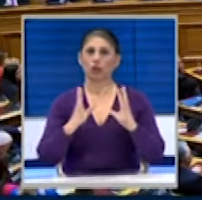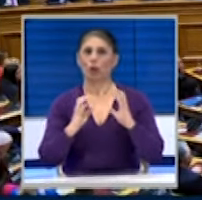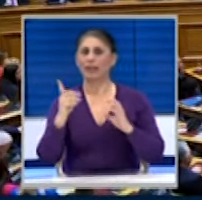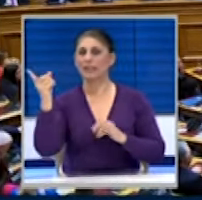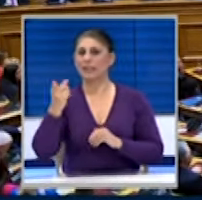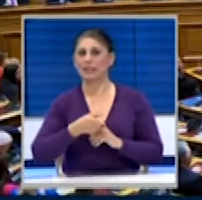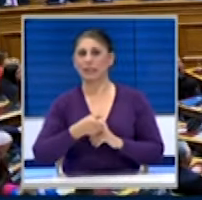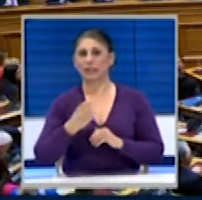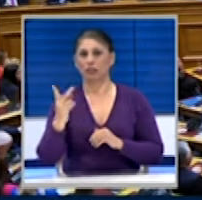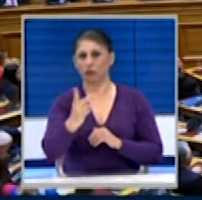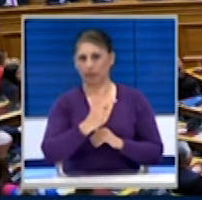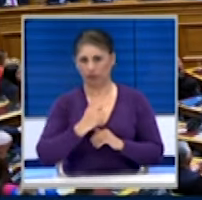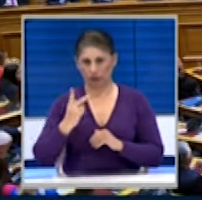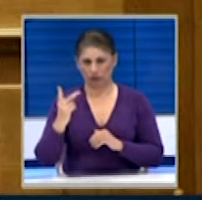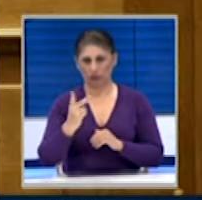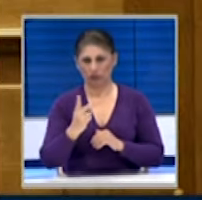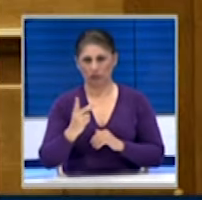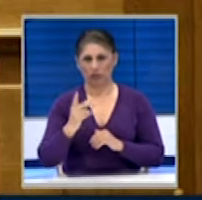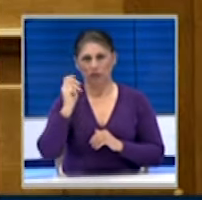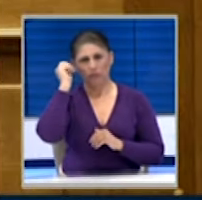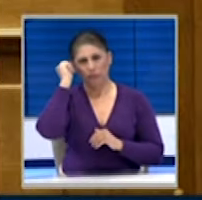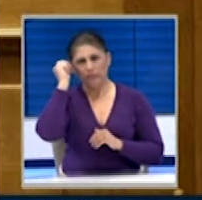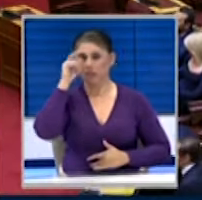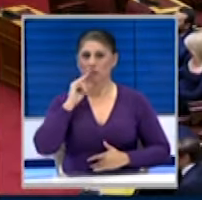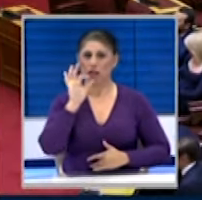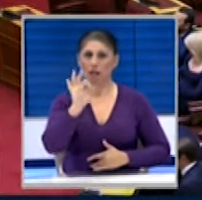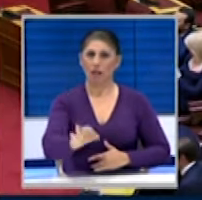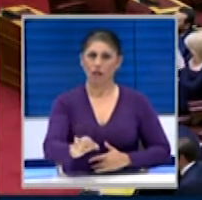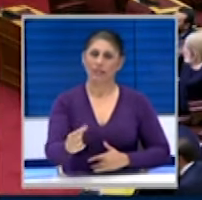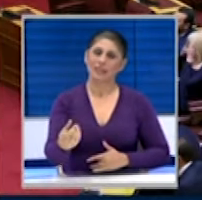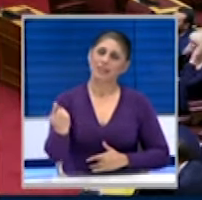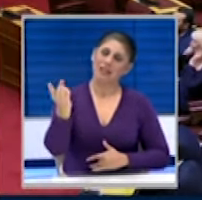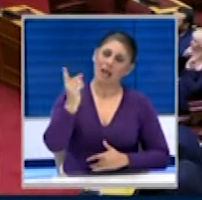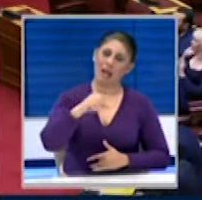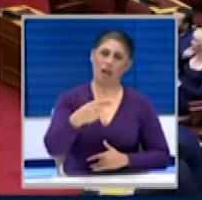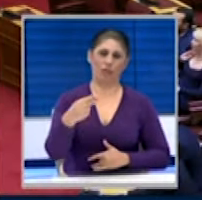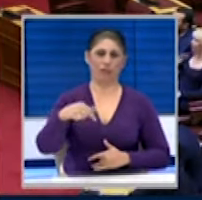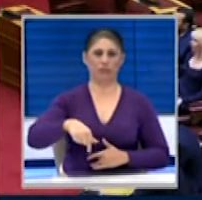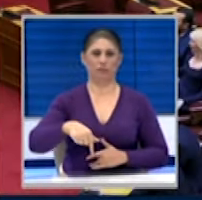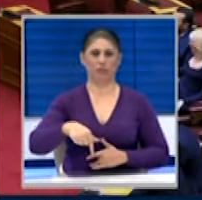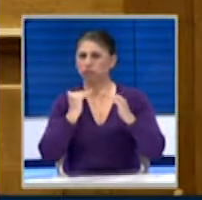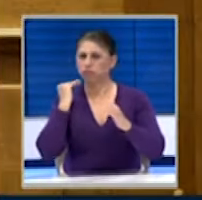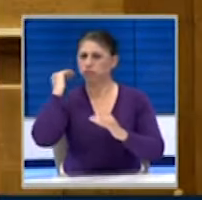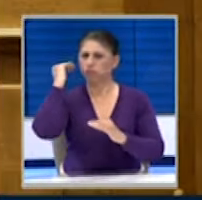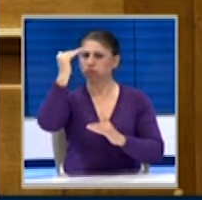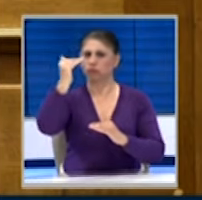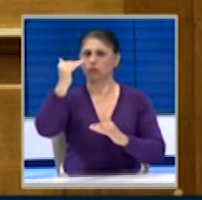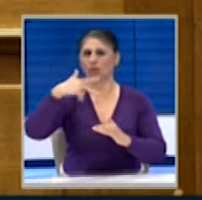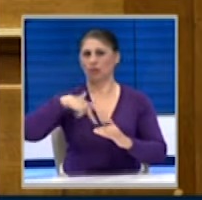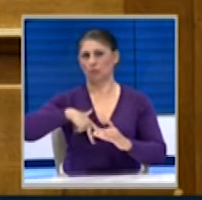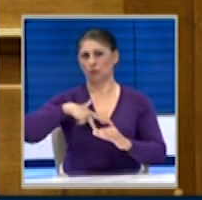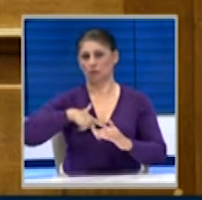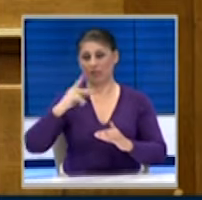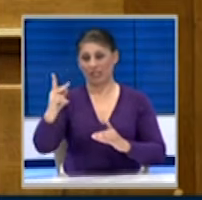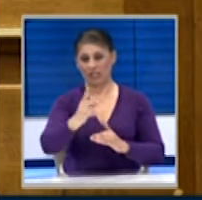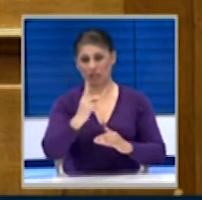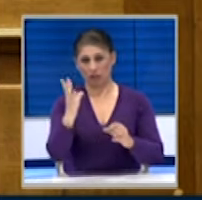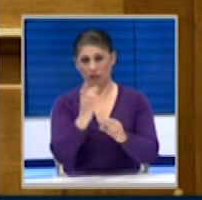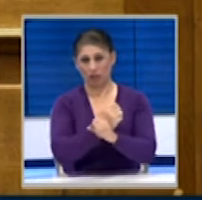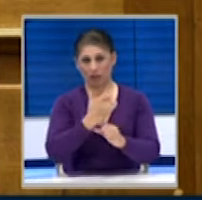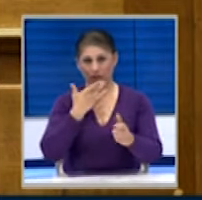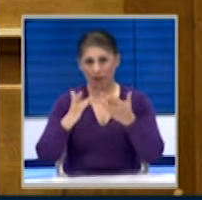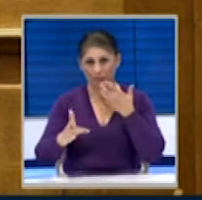κατηγόρησε την κυβέρνηση πως ο μηχανισμός των πολυεθνικών σας είναι γνωστός από την